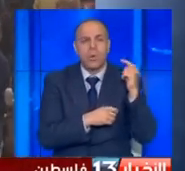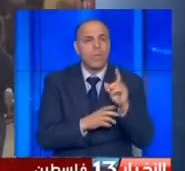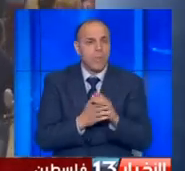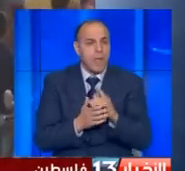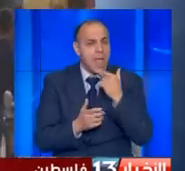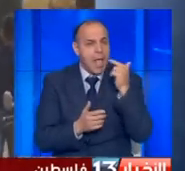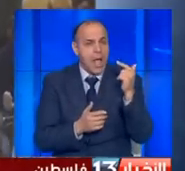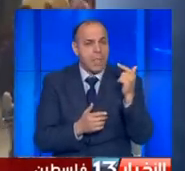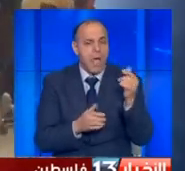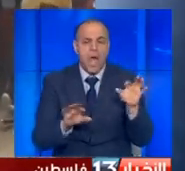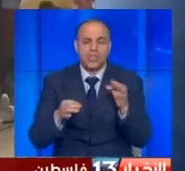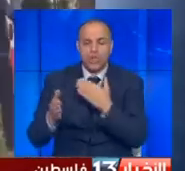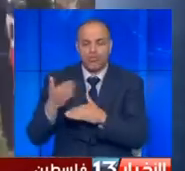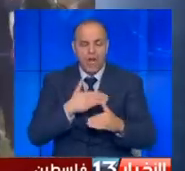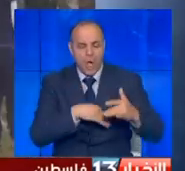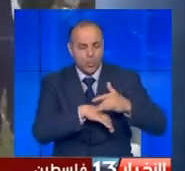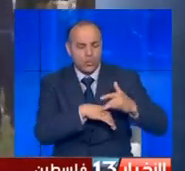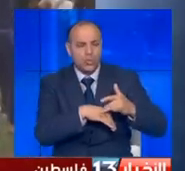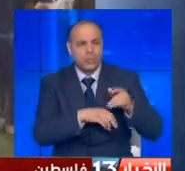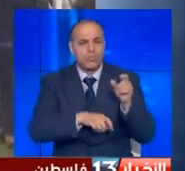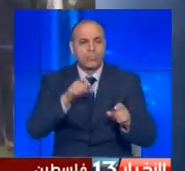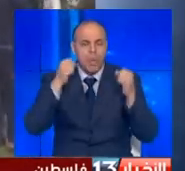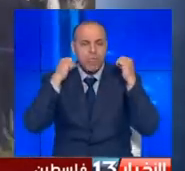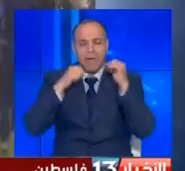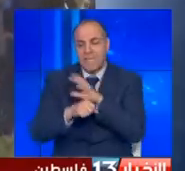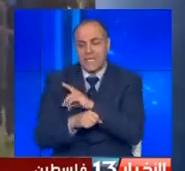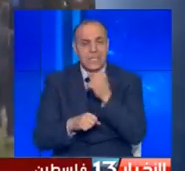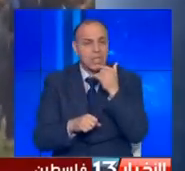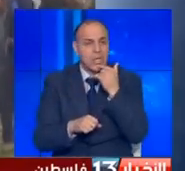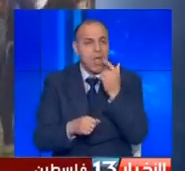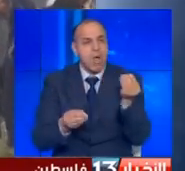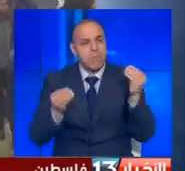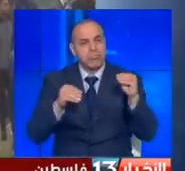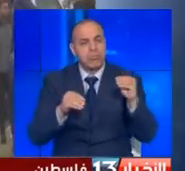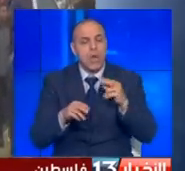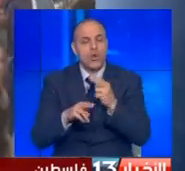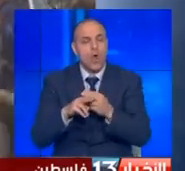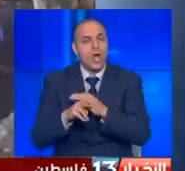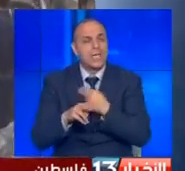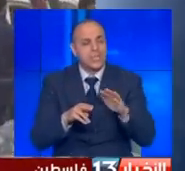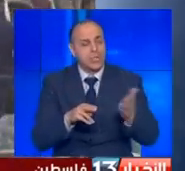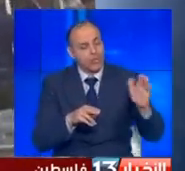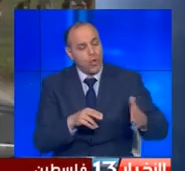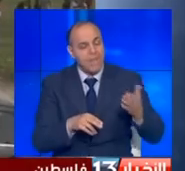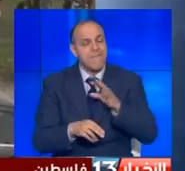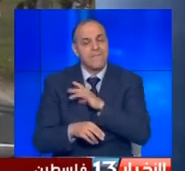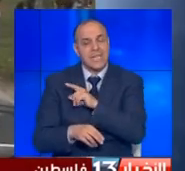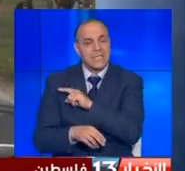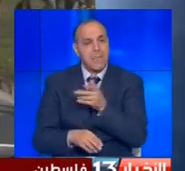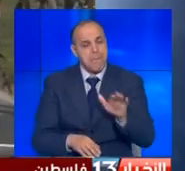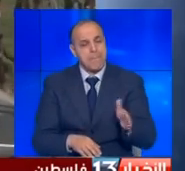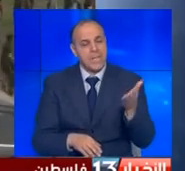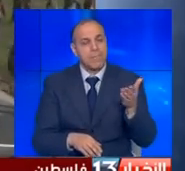ليسقط العشرات من الجرحى في صفوف المتظاهرين ولينظر فاسم جديد في سجل الشهداء الفلسطينيين